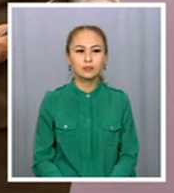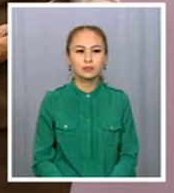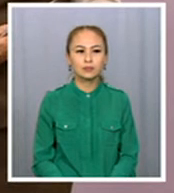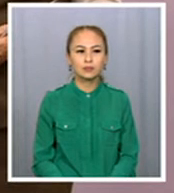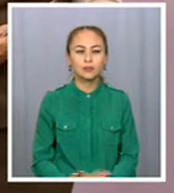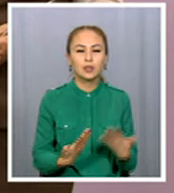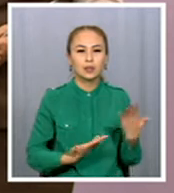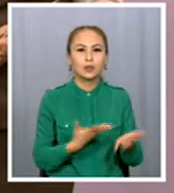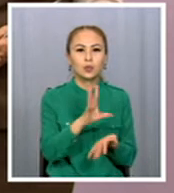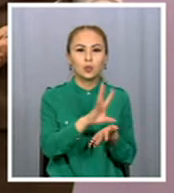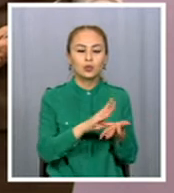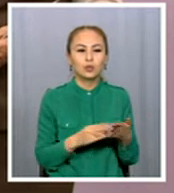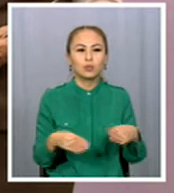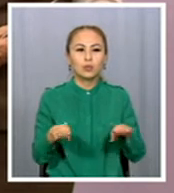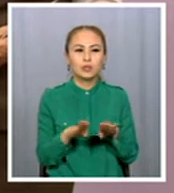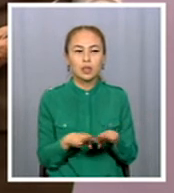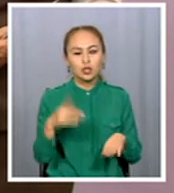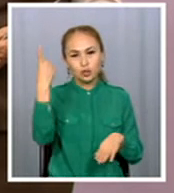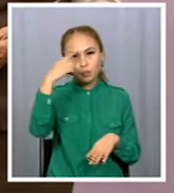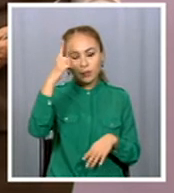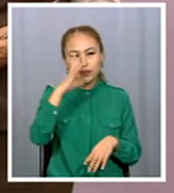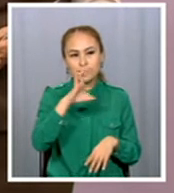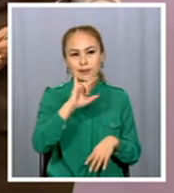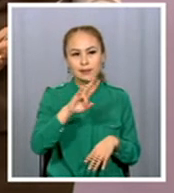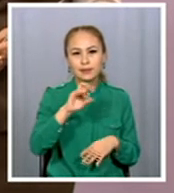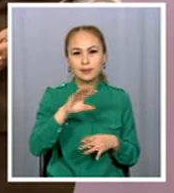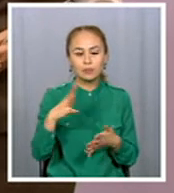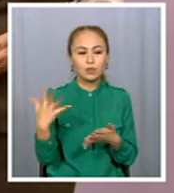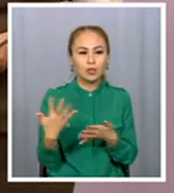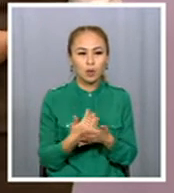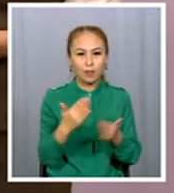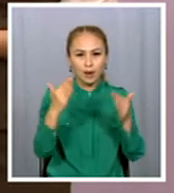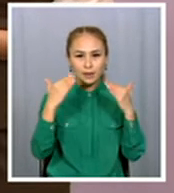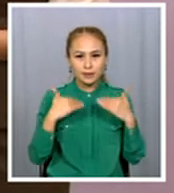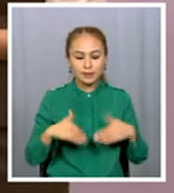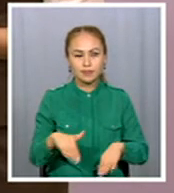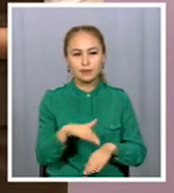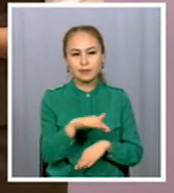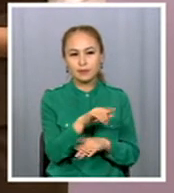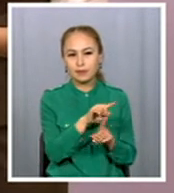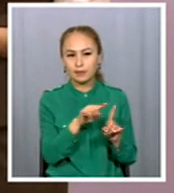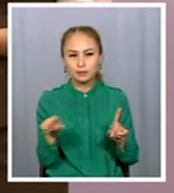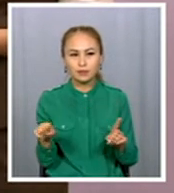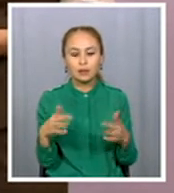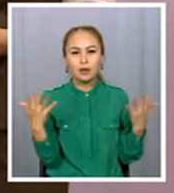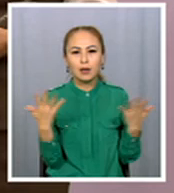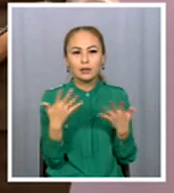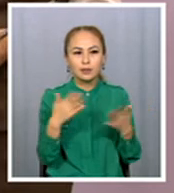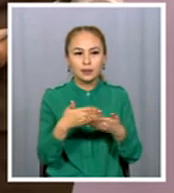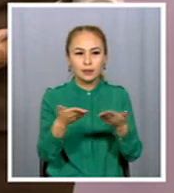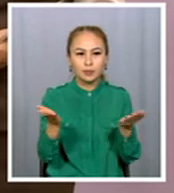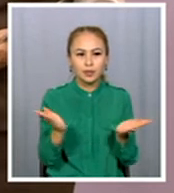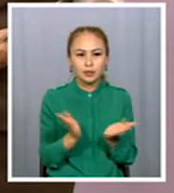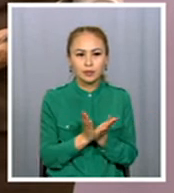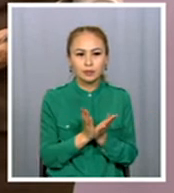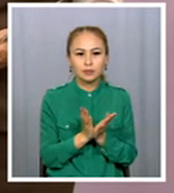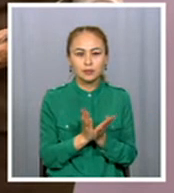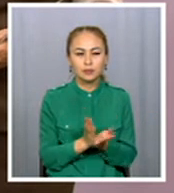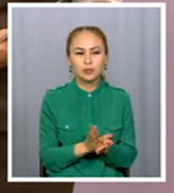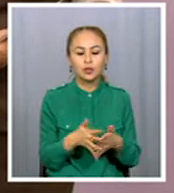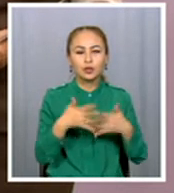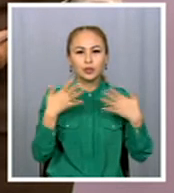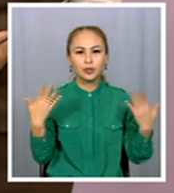Көшіріп болсақ, жұмбақтағы сінесімді тауып, астын сызайық. Қандай табақтан?